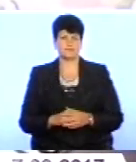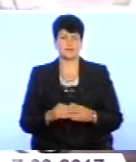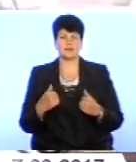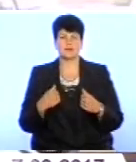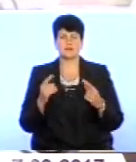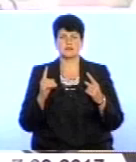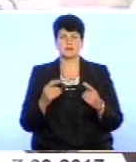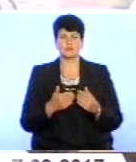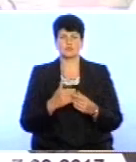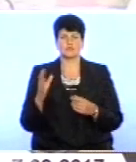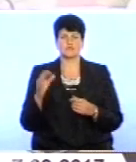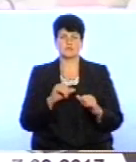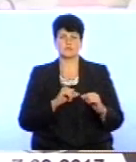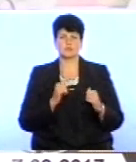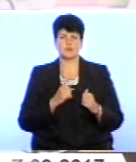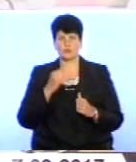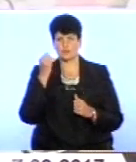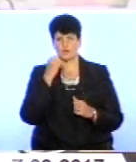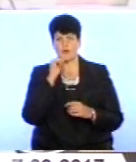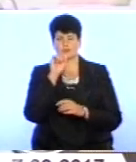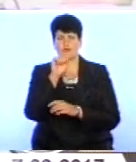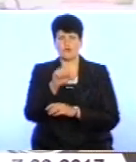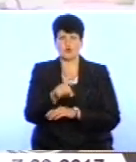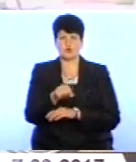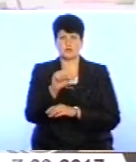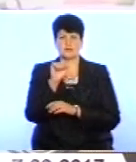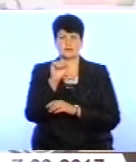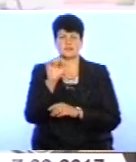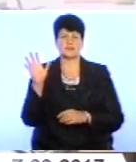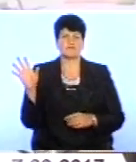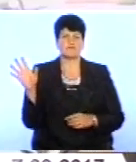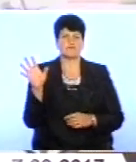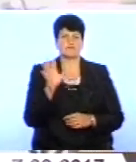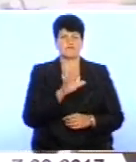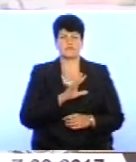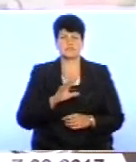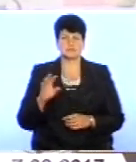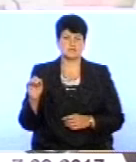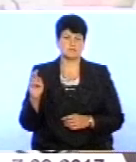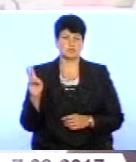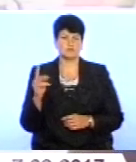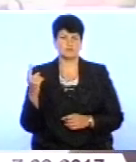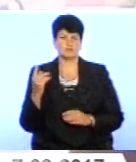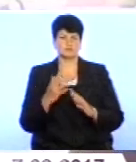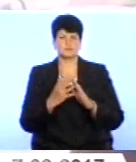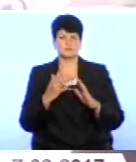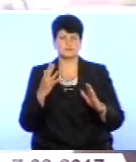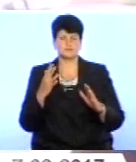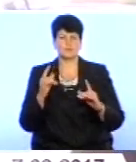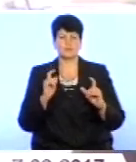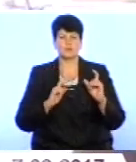всім щиро подякувати і вклонитися. Всім ректору насамперед